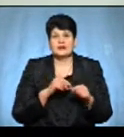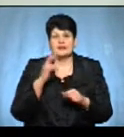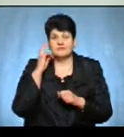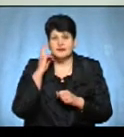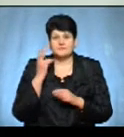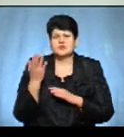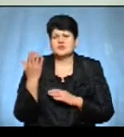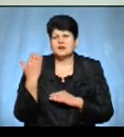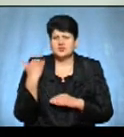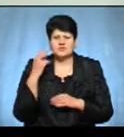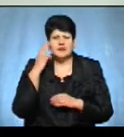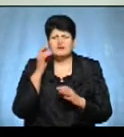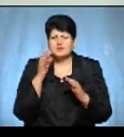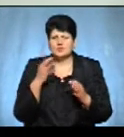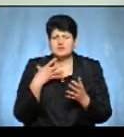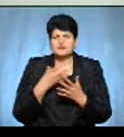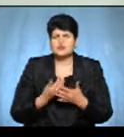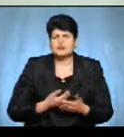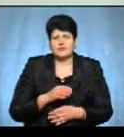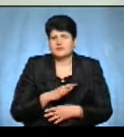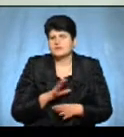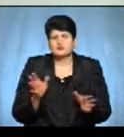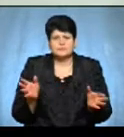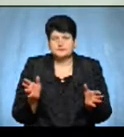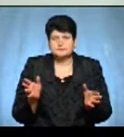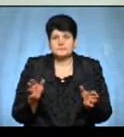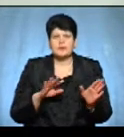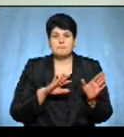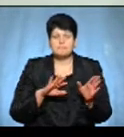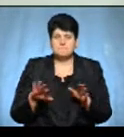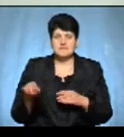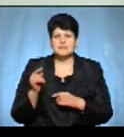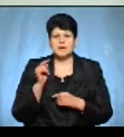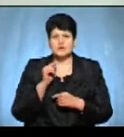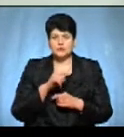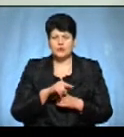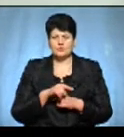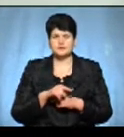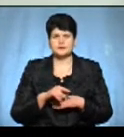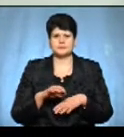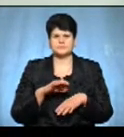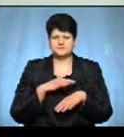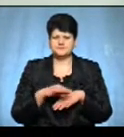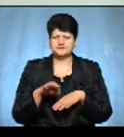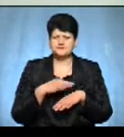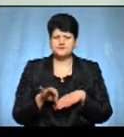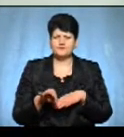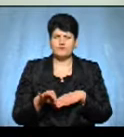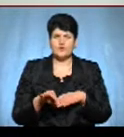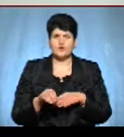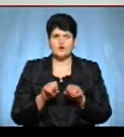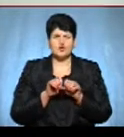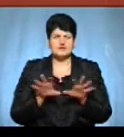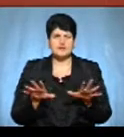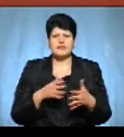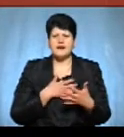в Києві я ще до того ні разу не був за все своє життя. Після того, як жорстоко розігнали